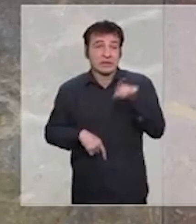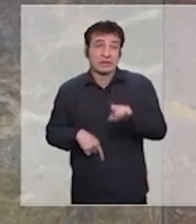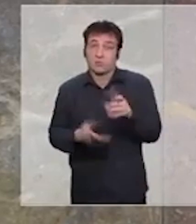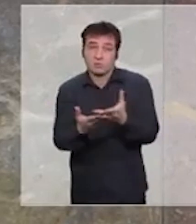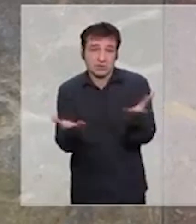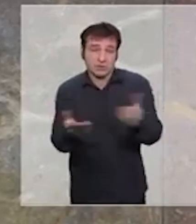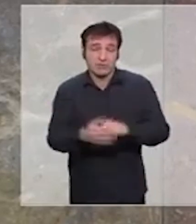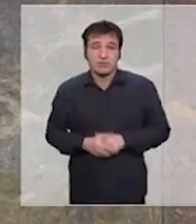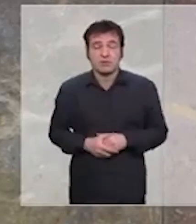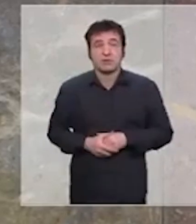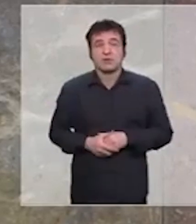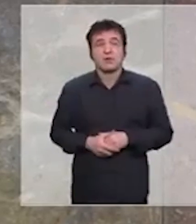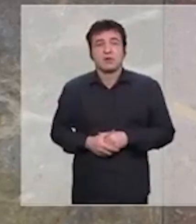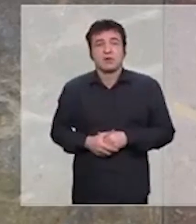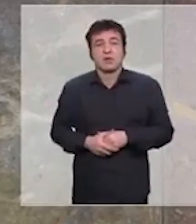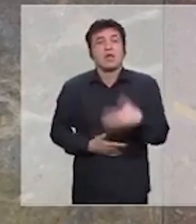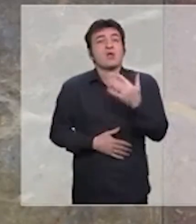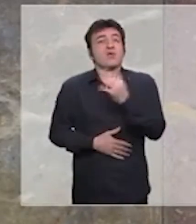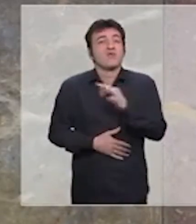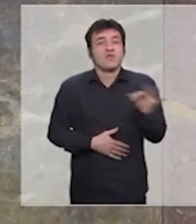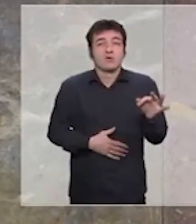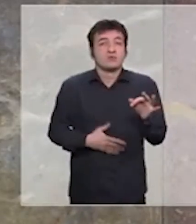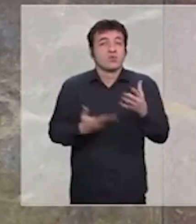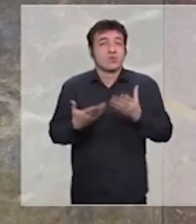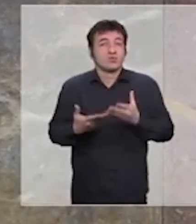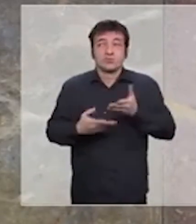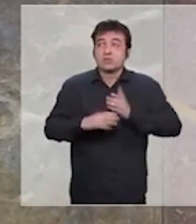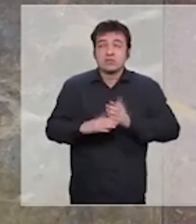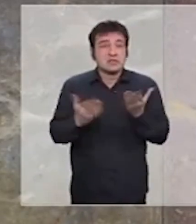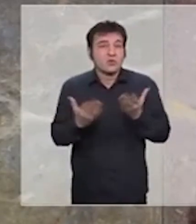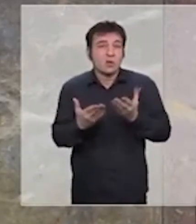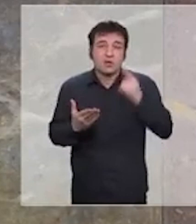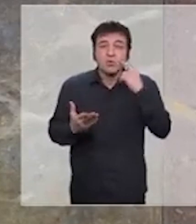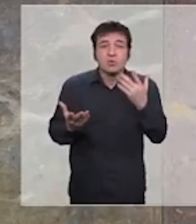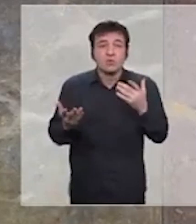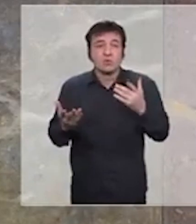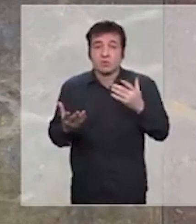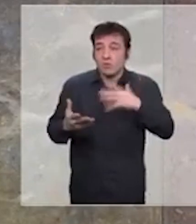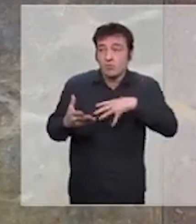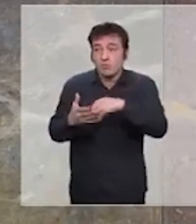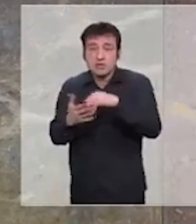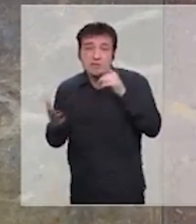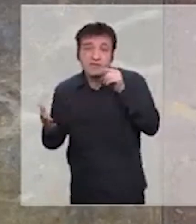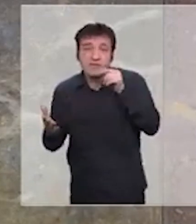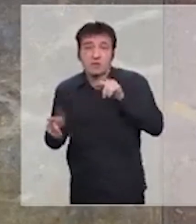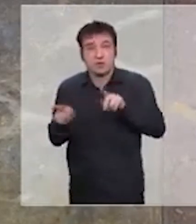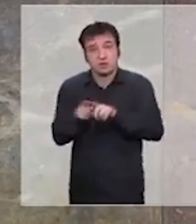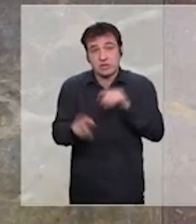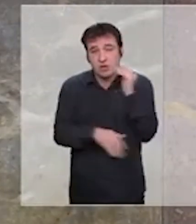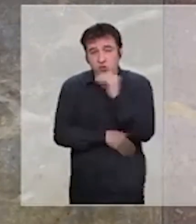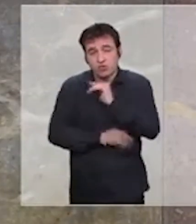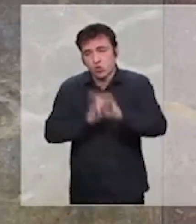simples. Comment se positionne la France aujourd'hui pour son intégration à l'effort et à l'urgence